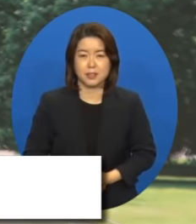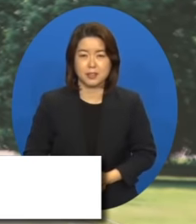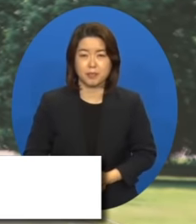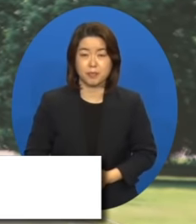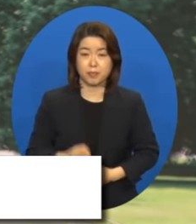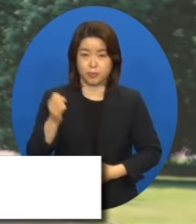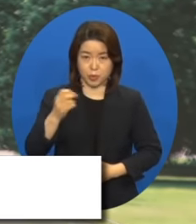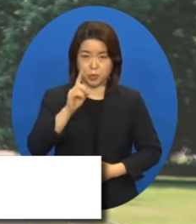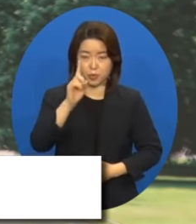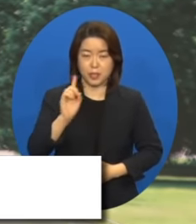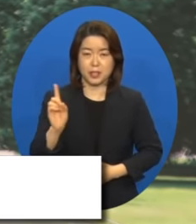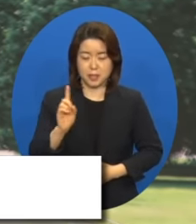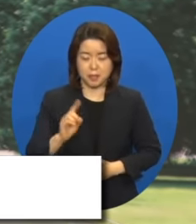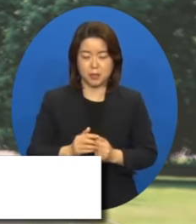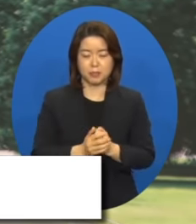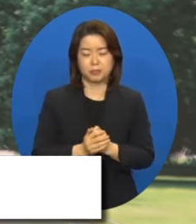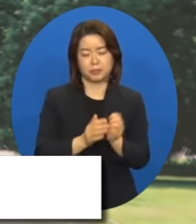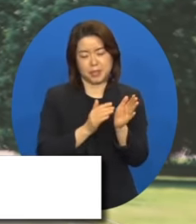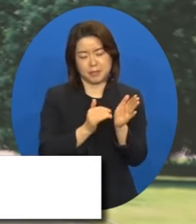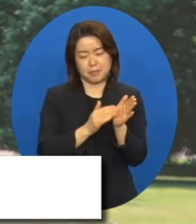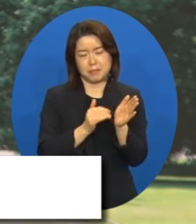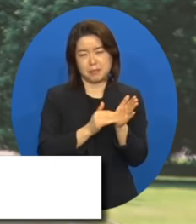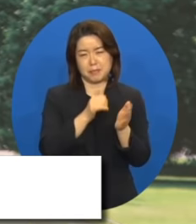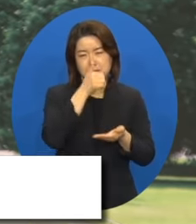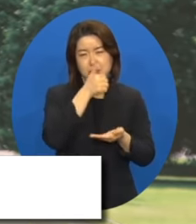또 하나가 은밀한 죄입니다.